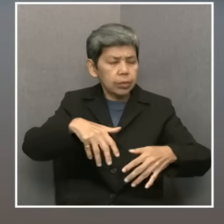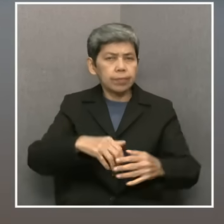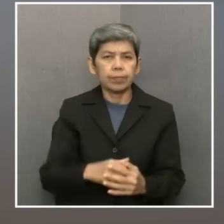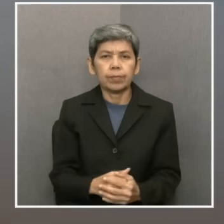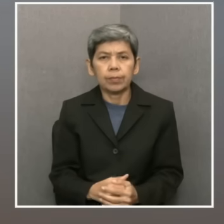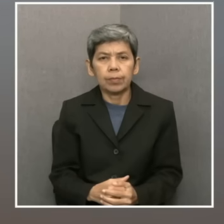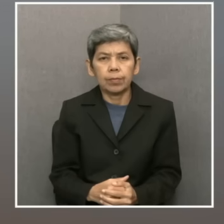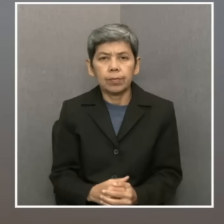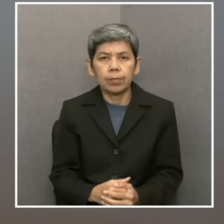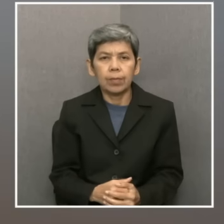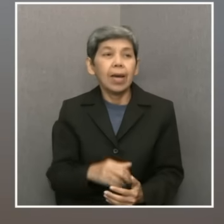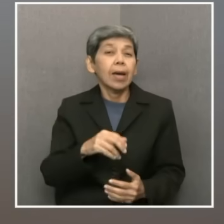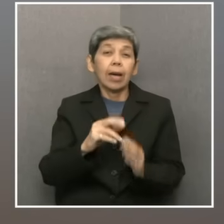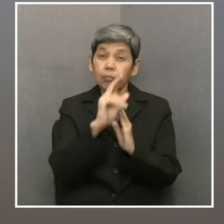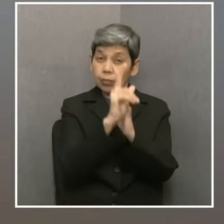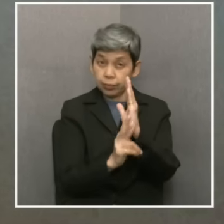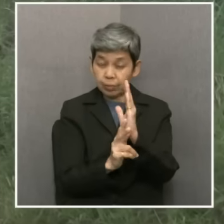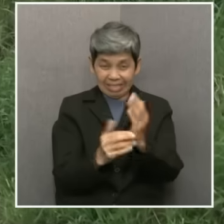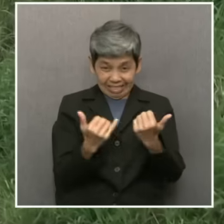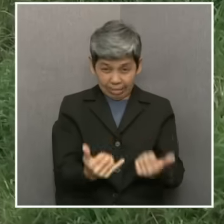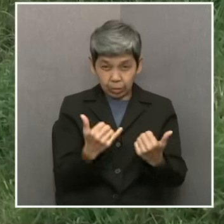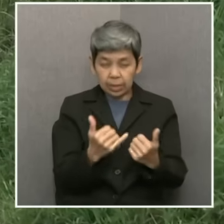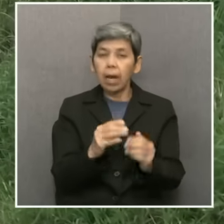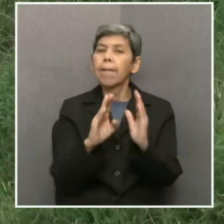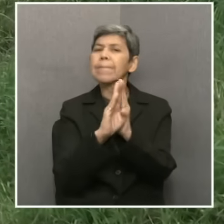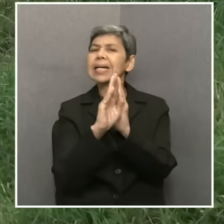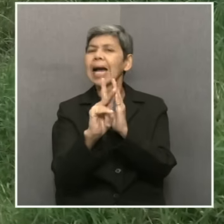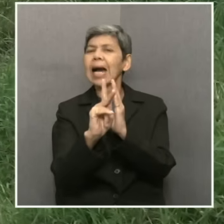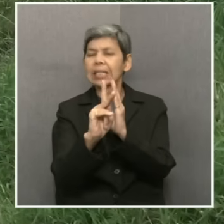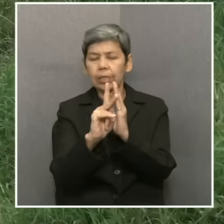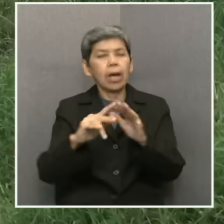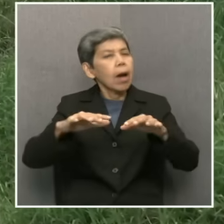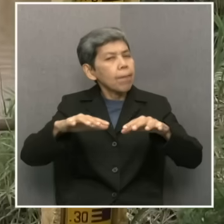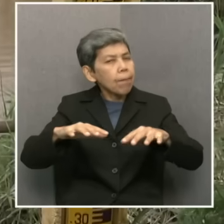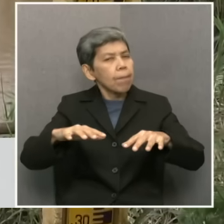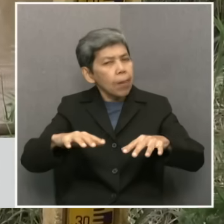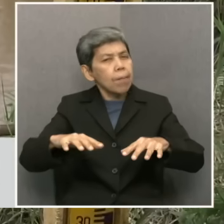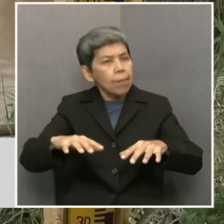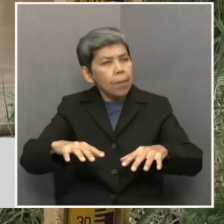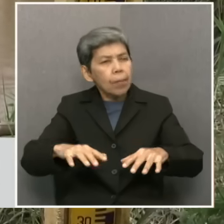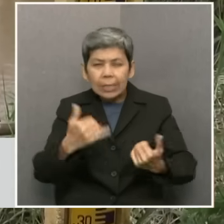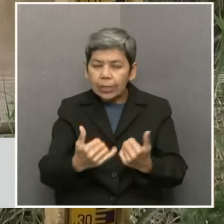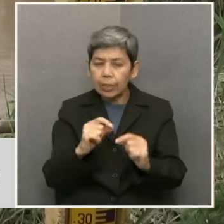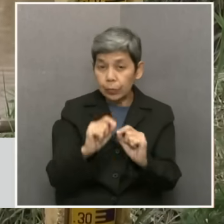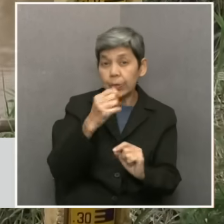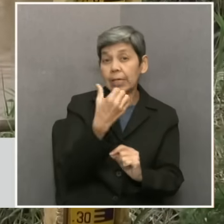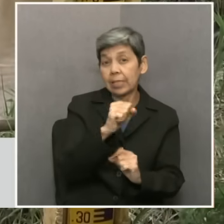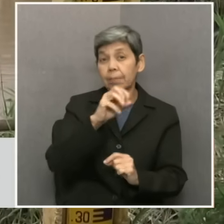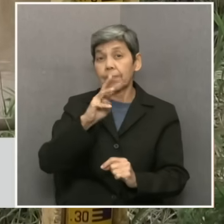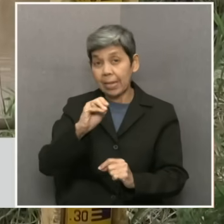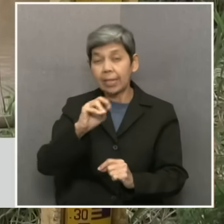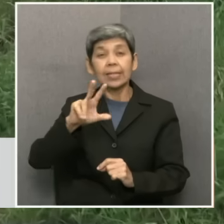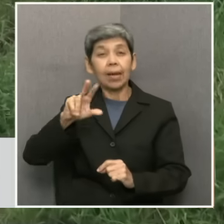ค่ะส่วนแม่น้ำโขงจุดที่ไหลผ่านจังหวัดบึงกาฬค่ะก็เริ่มลดระดับลงในวันนี้อยู่ที่ 10ม38